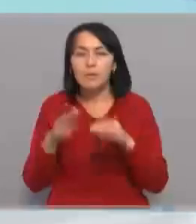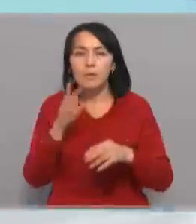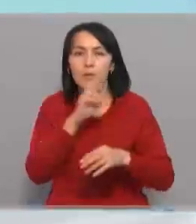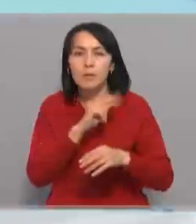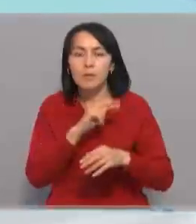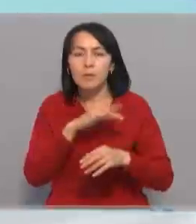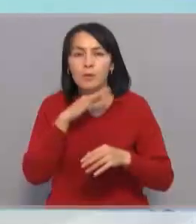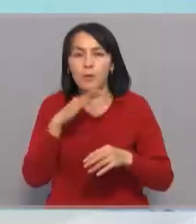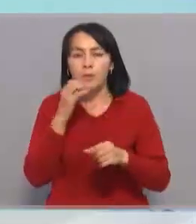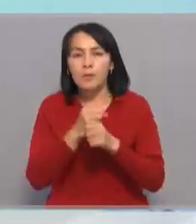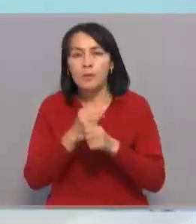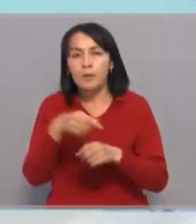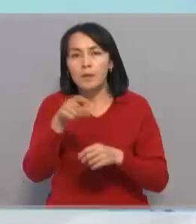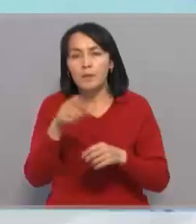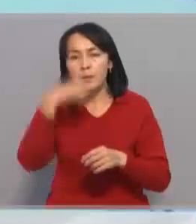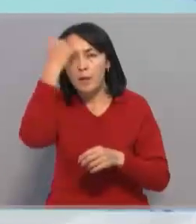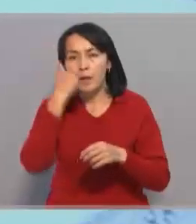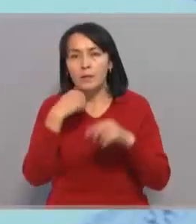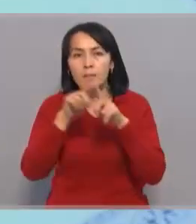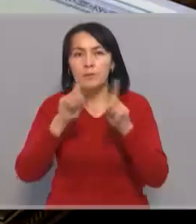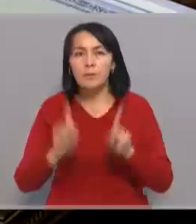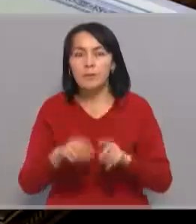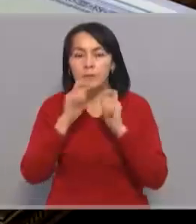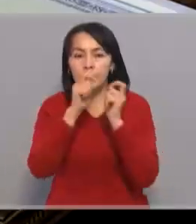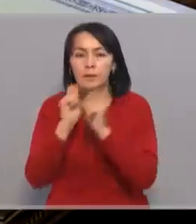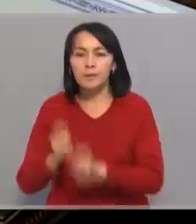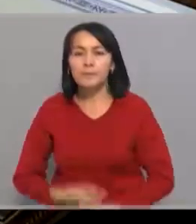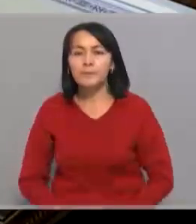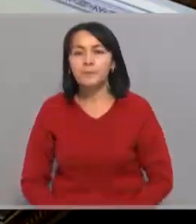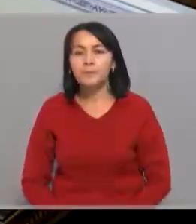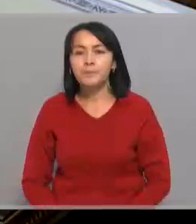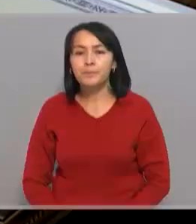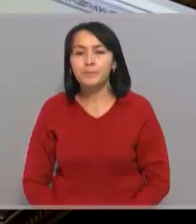еңбегімен еленген бірқатар азамат алғыс хаттармен марапатталды.